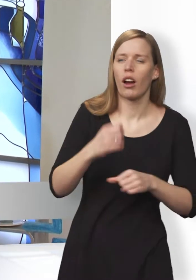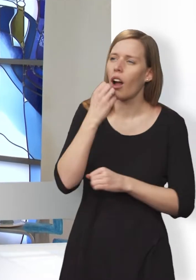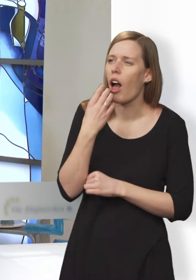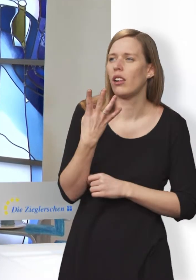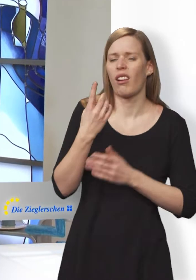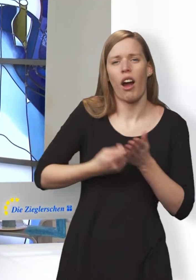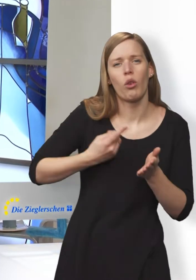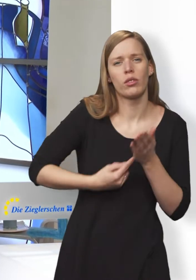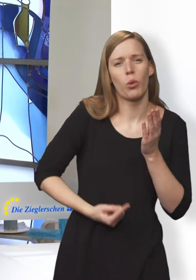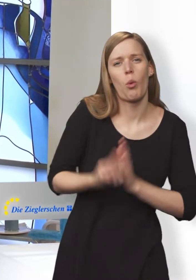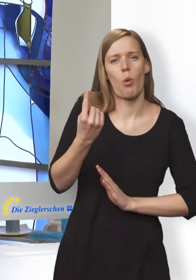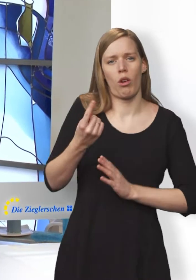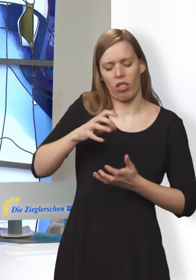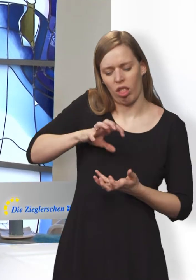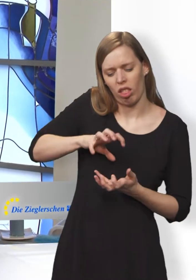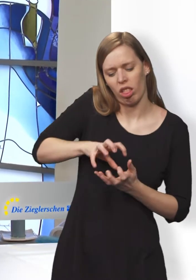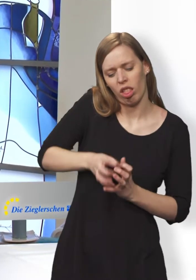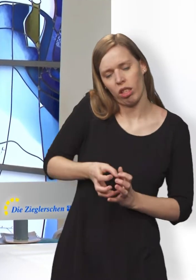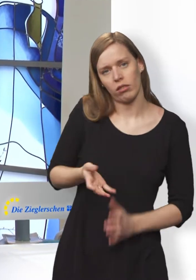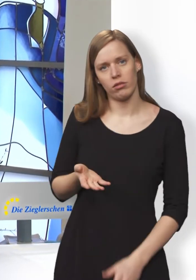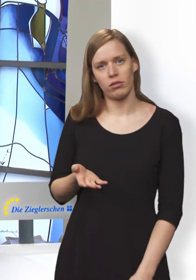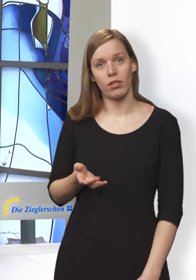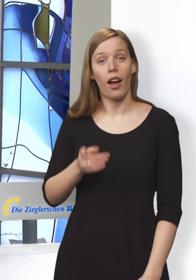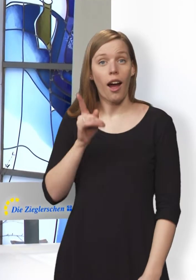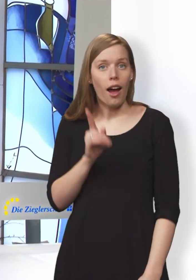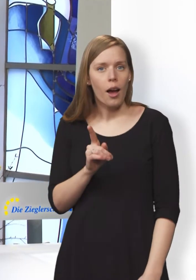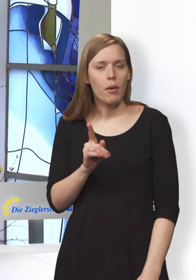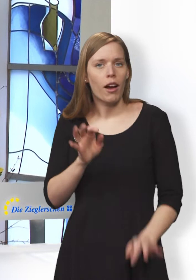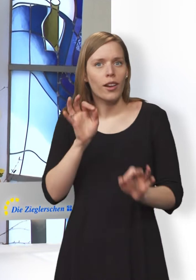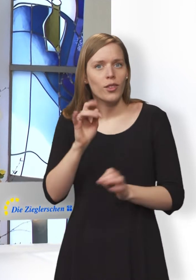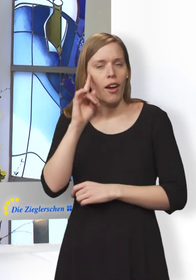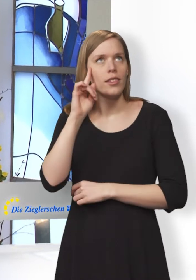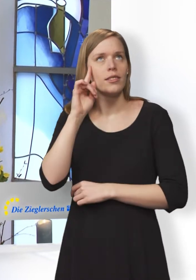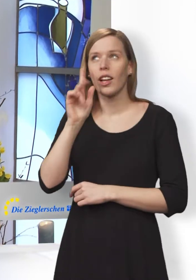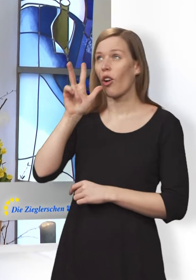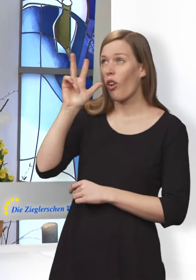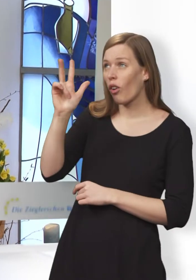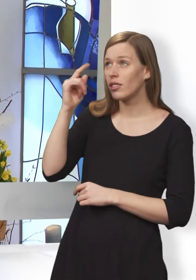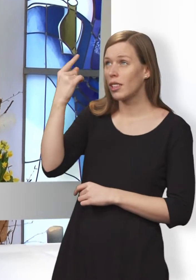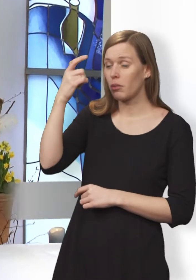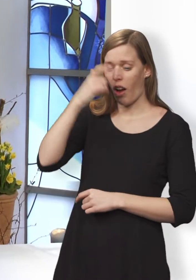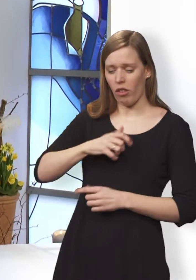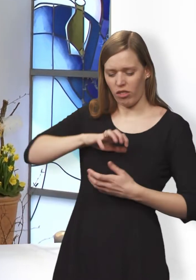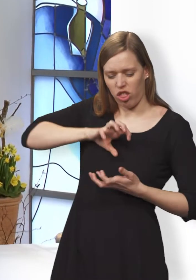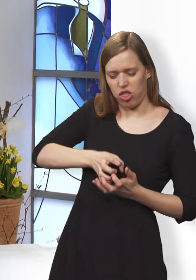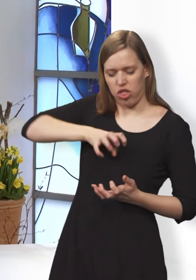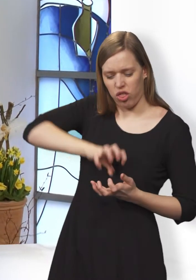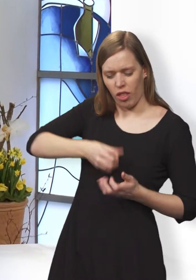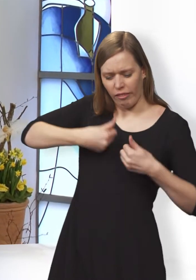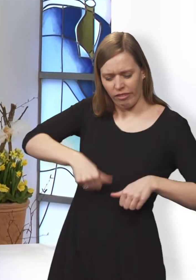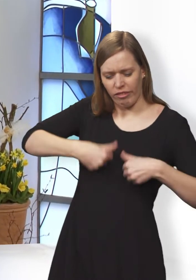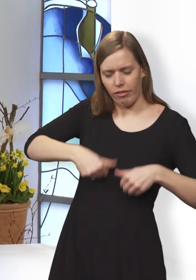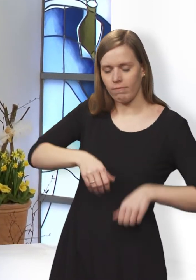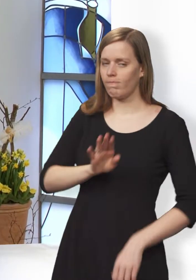alltags aber das ist schön zu wissen gottes keiner der uns aus brest bis auf den letzten